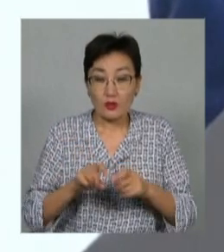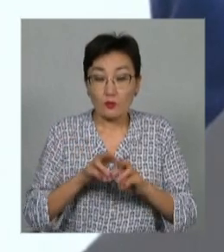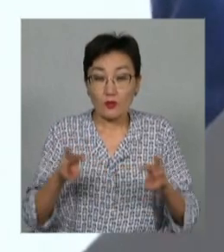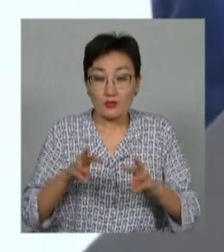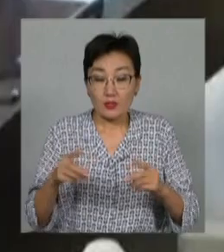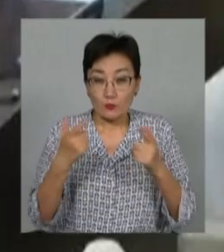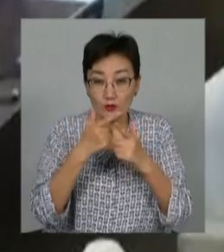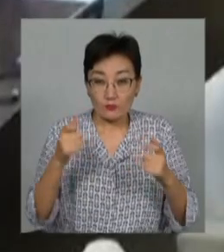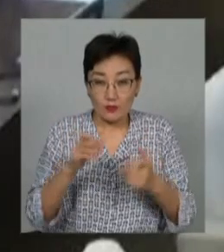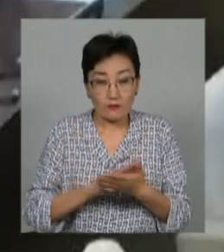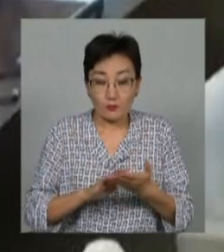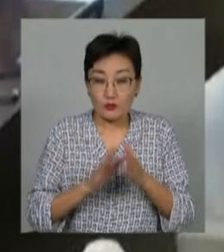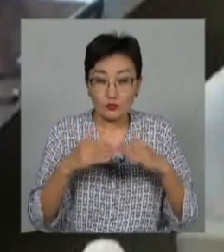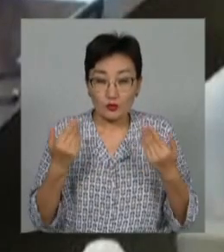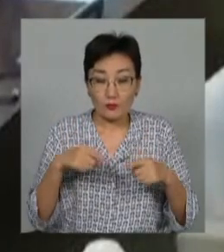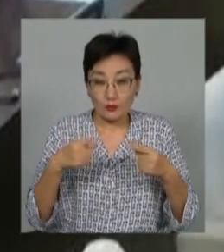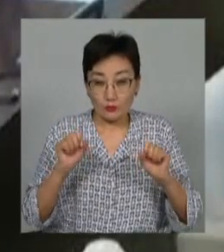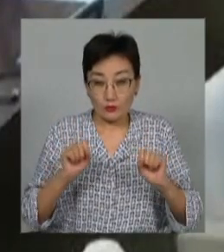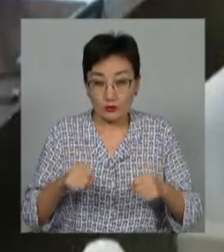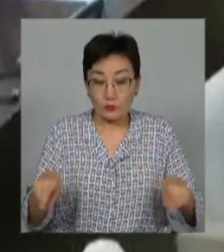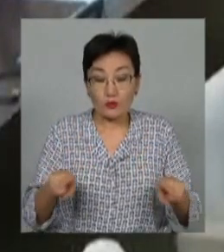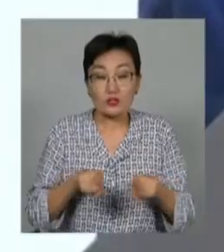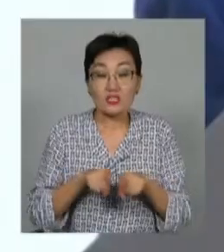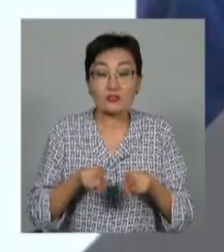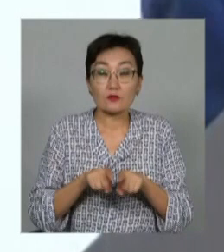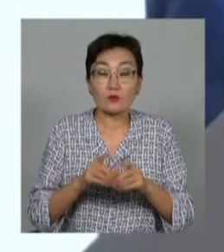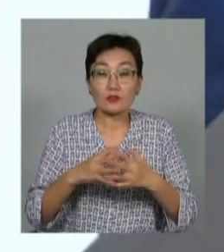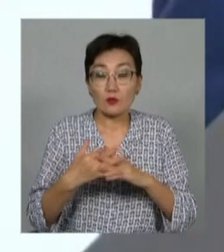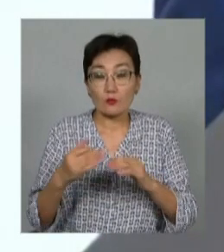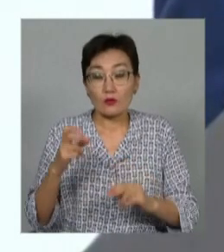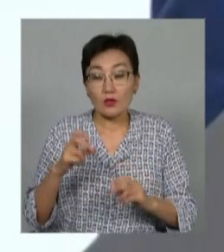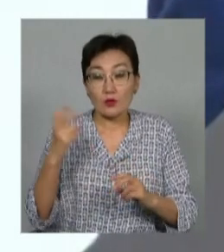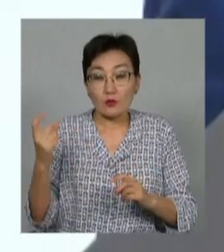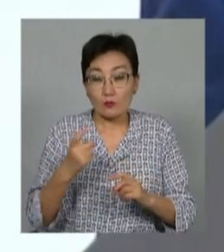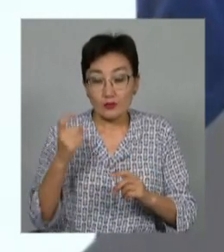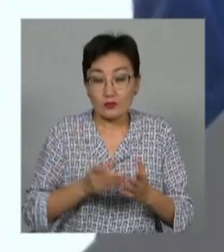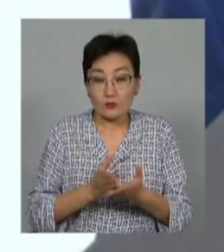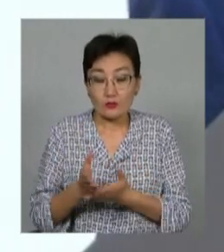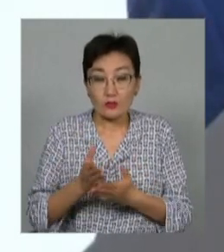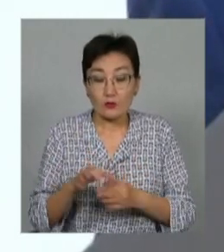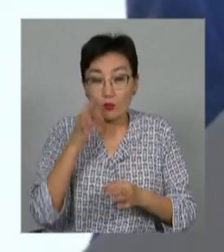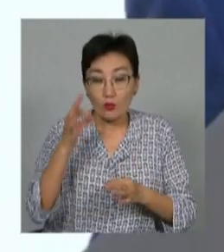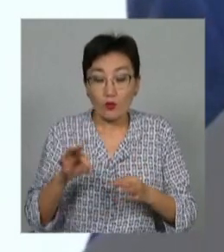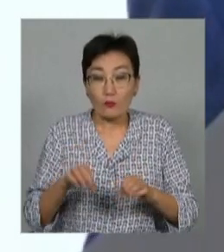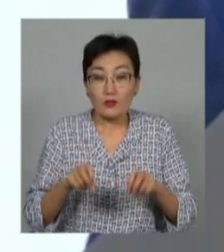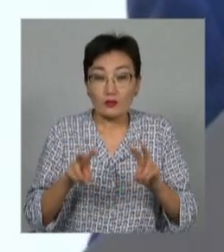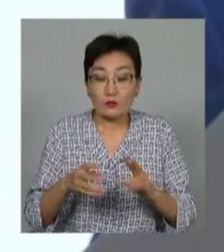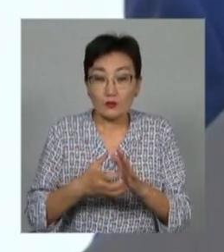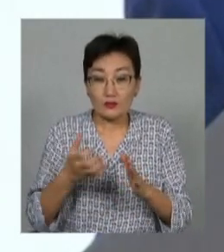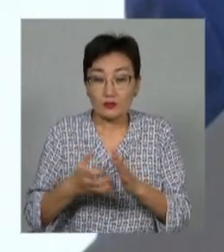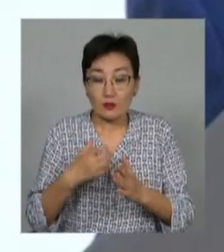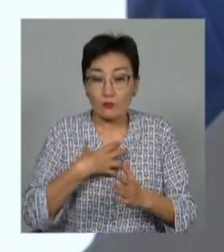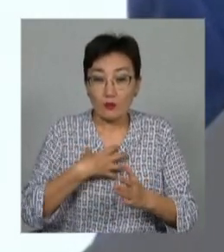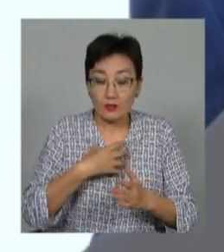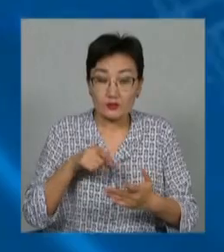министрлікте ақпарат мүлдем жоқ деуге болады. Осылайша агроөнеркәсіп кешен саласында білікті кадрлардың тапшылығы өзекті